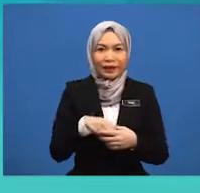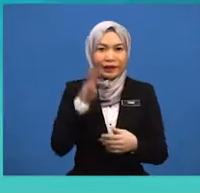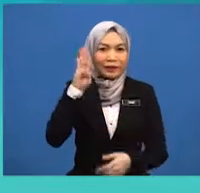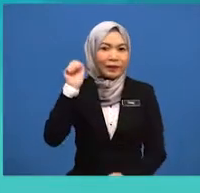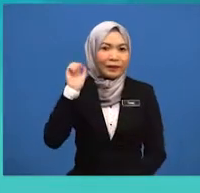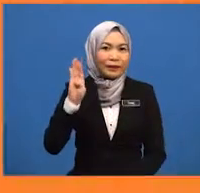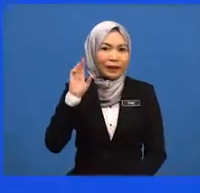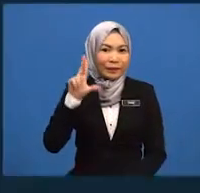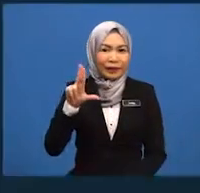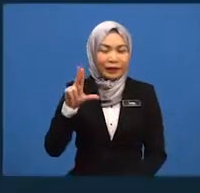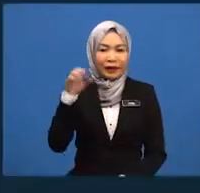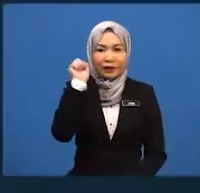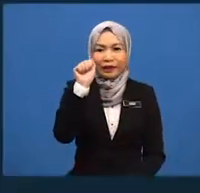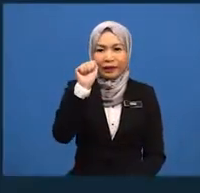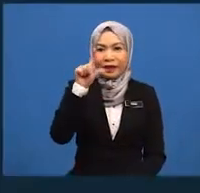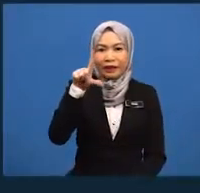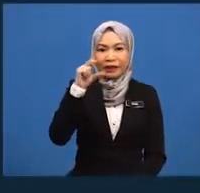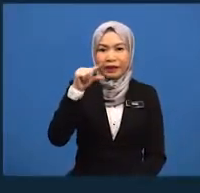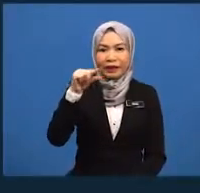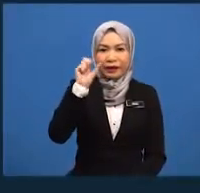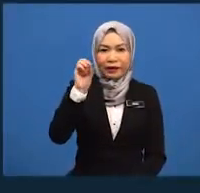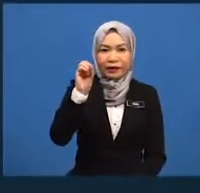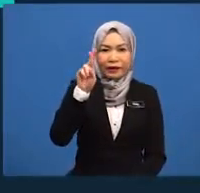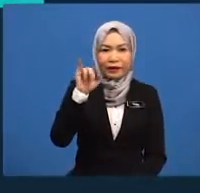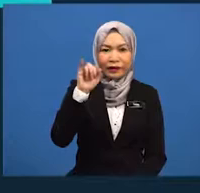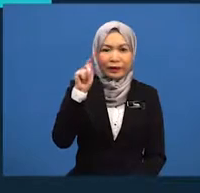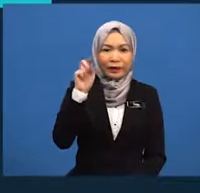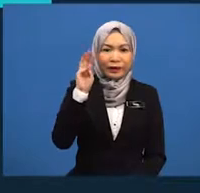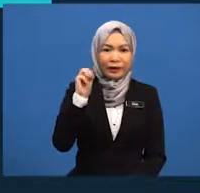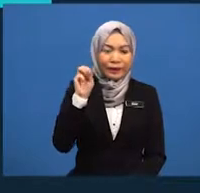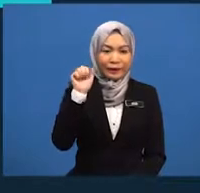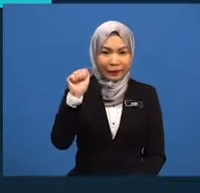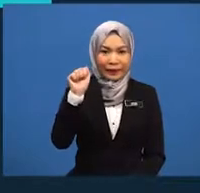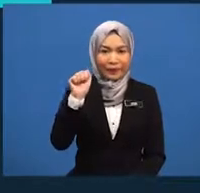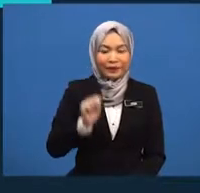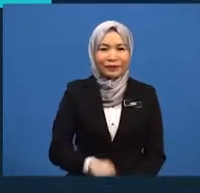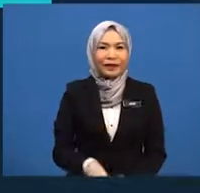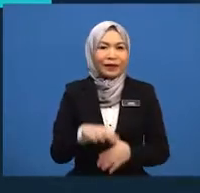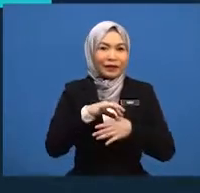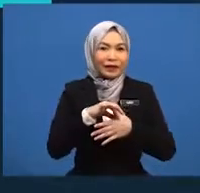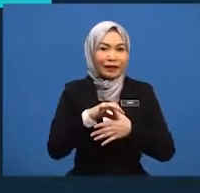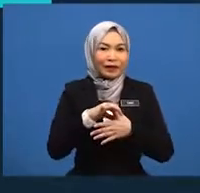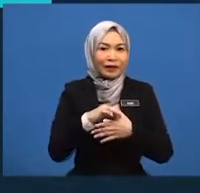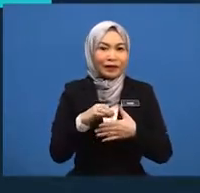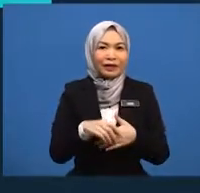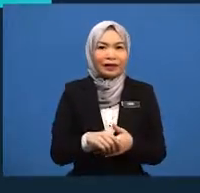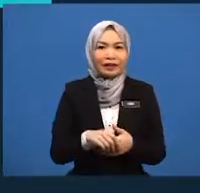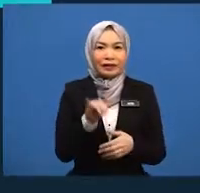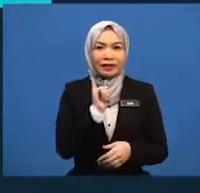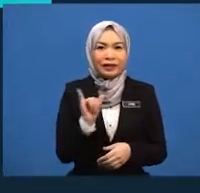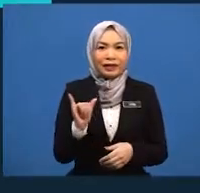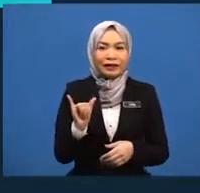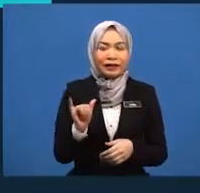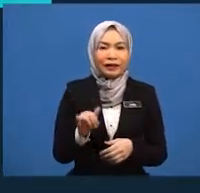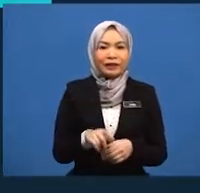3 algoritma yang melibatkan struktur kandungan 3.1 iaitu